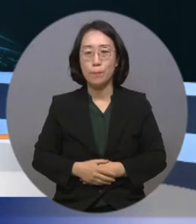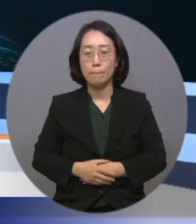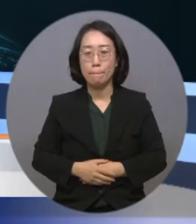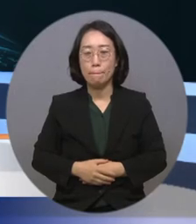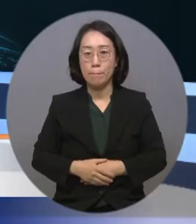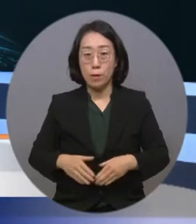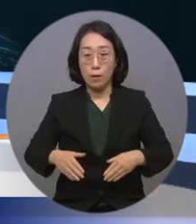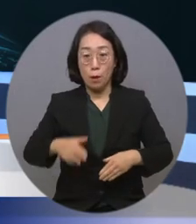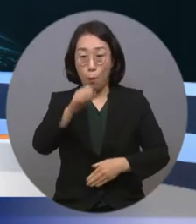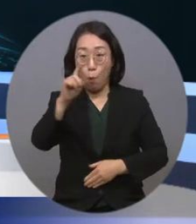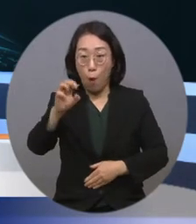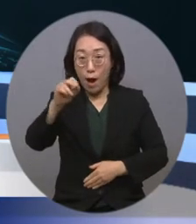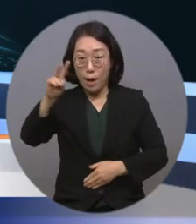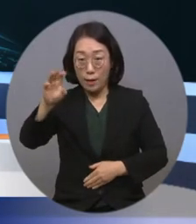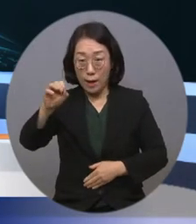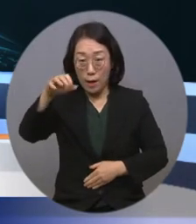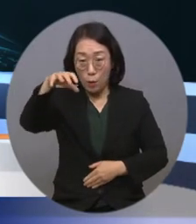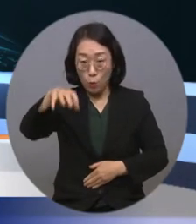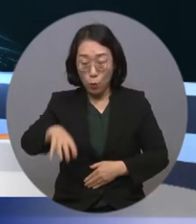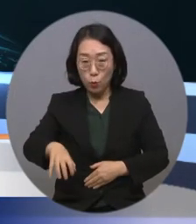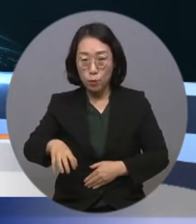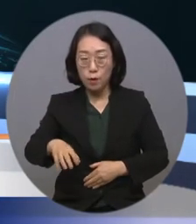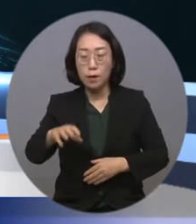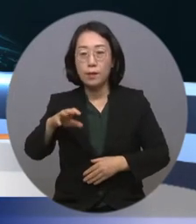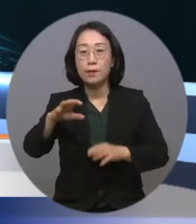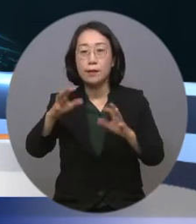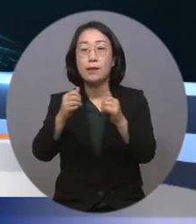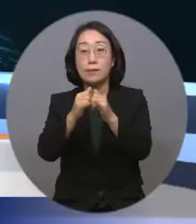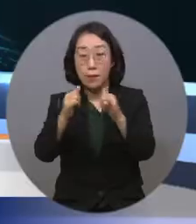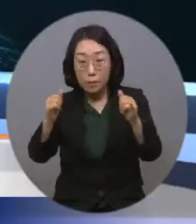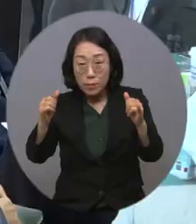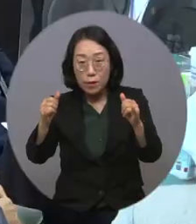전남 광양시가 시민들과 소통하는 시간을 가졌습니다.